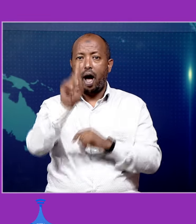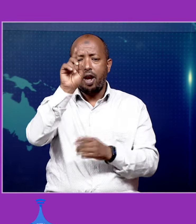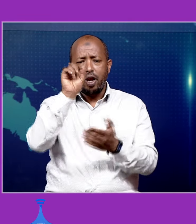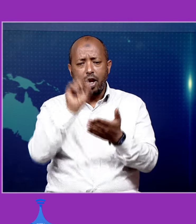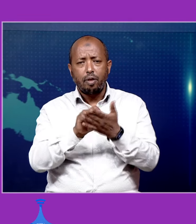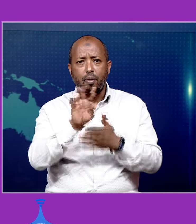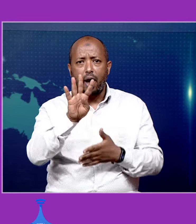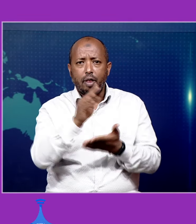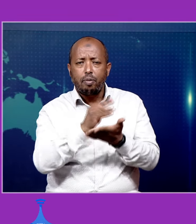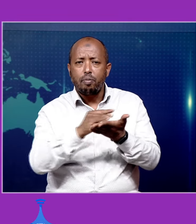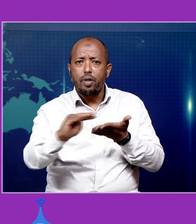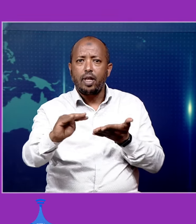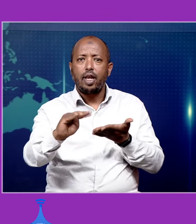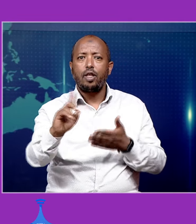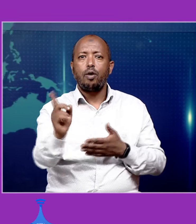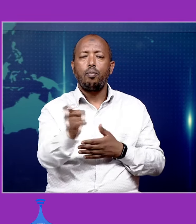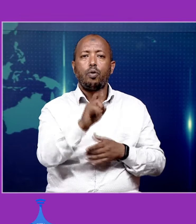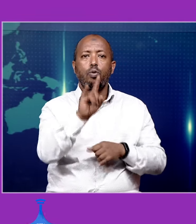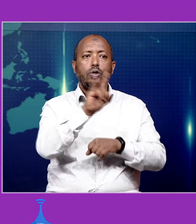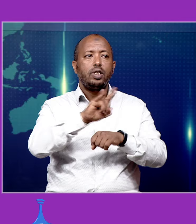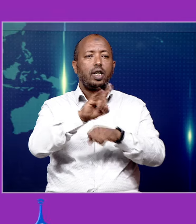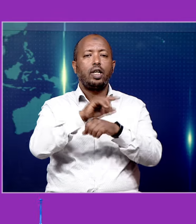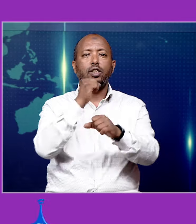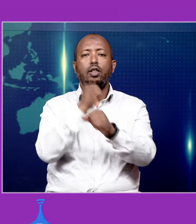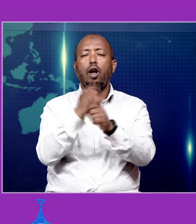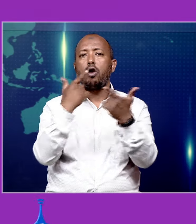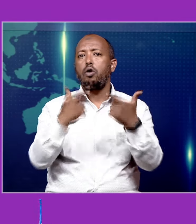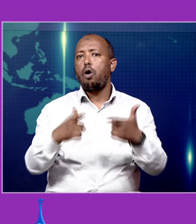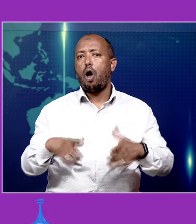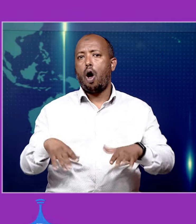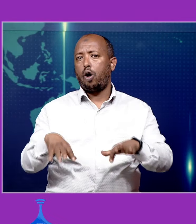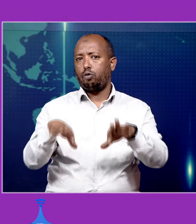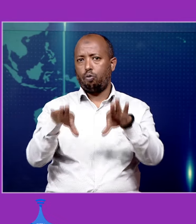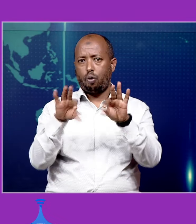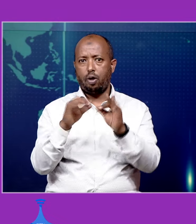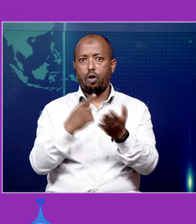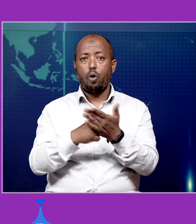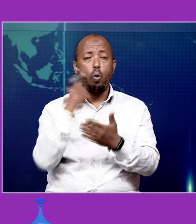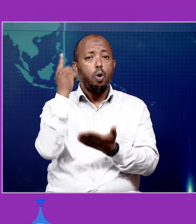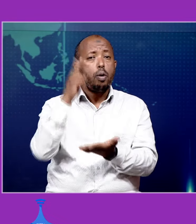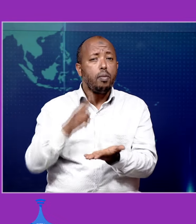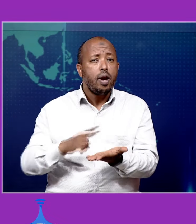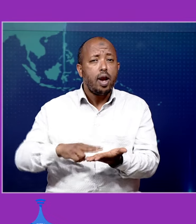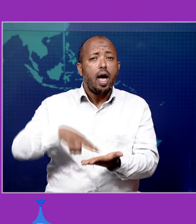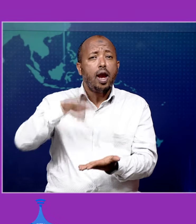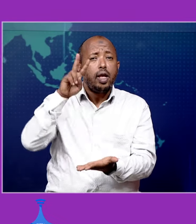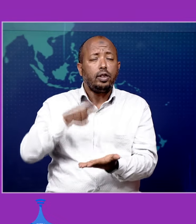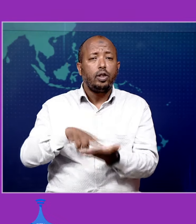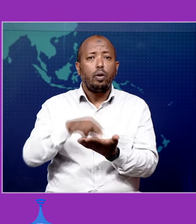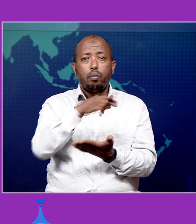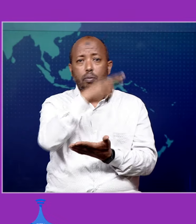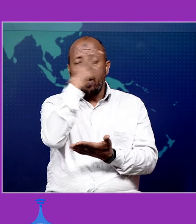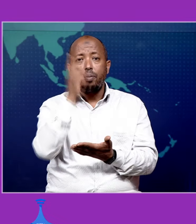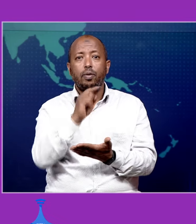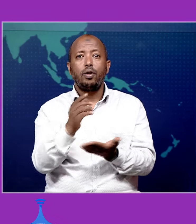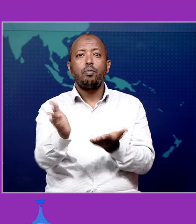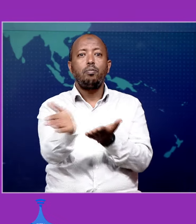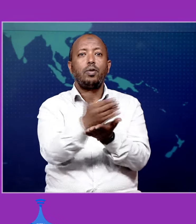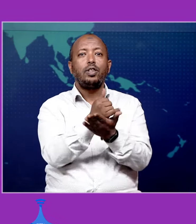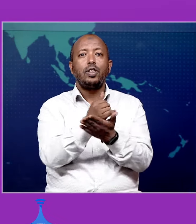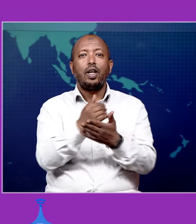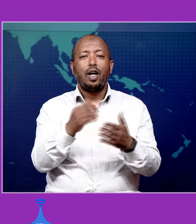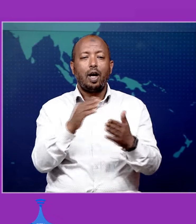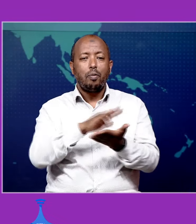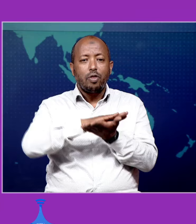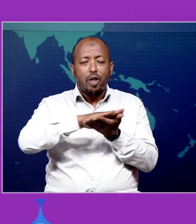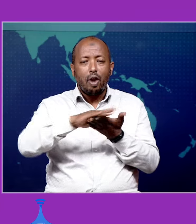میلیون لمیهانو زیگوچ یه سراد لیت فت اربس نو هی هلی من ناناسو یه مرجات آرت درجهانم چه مری